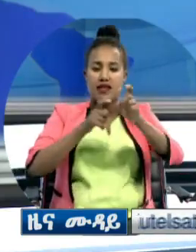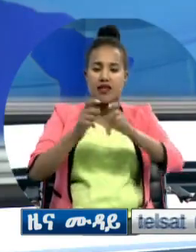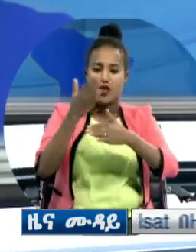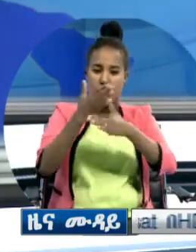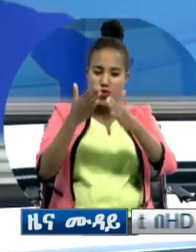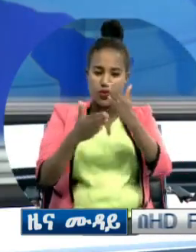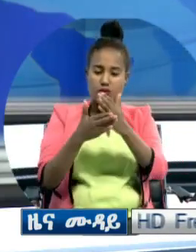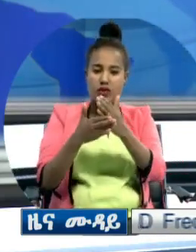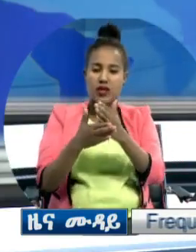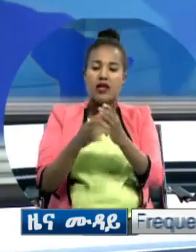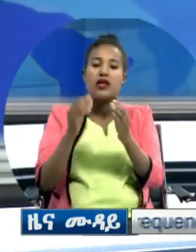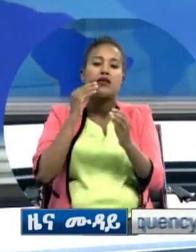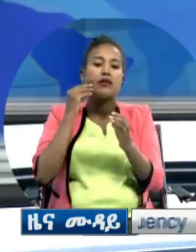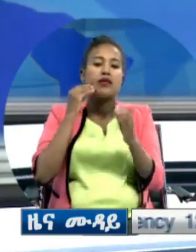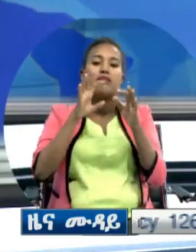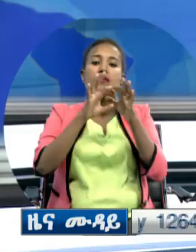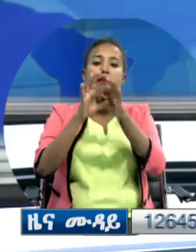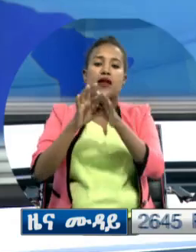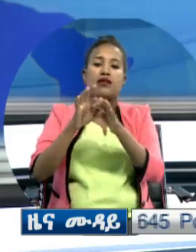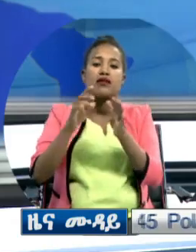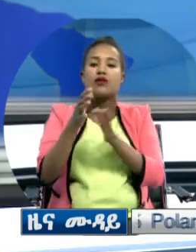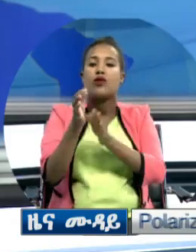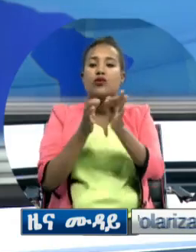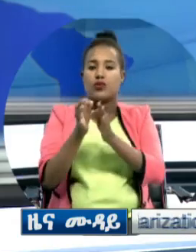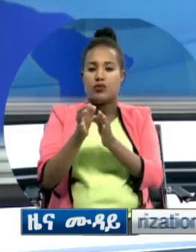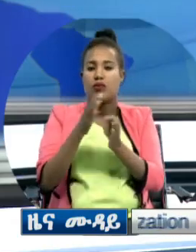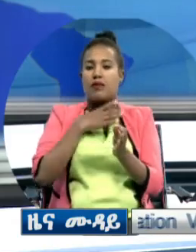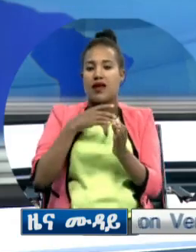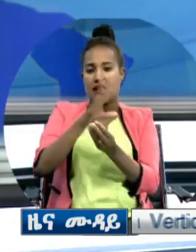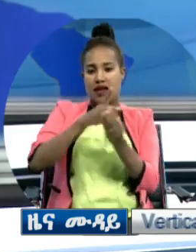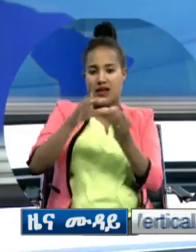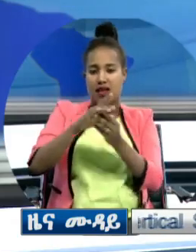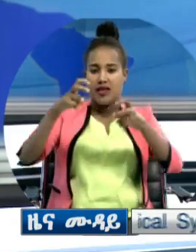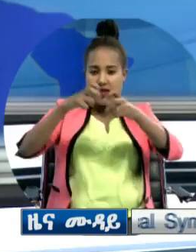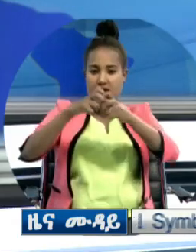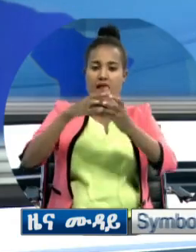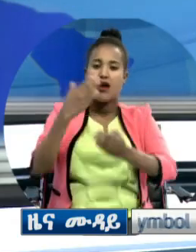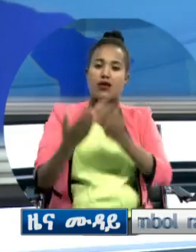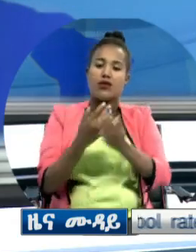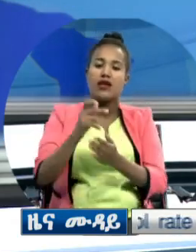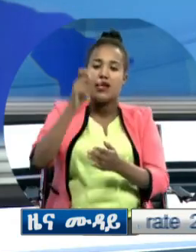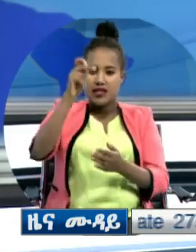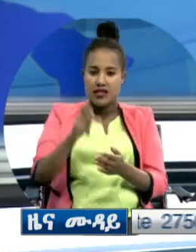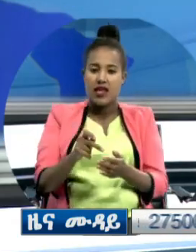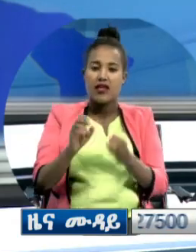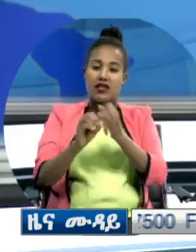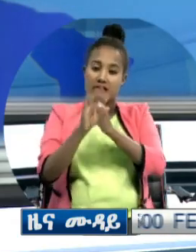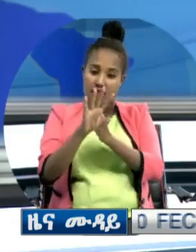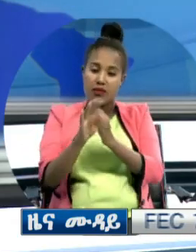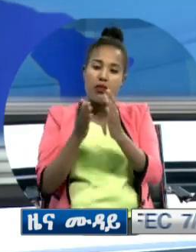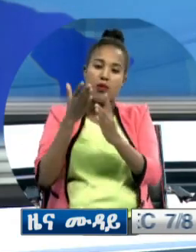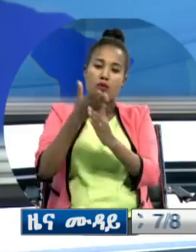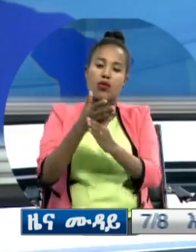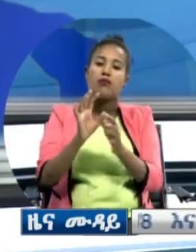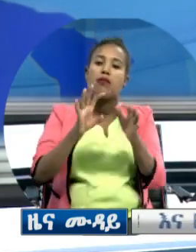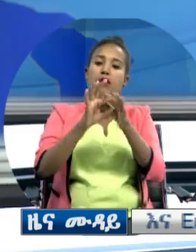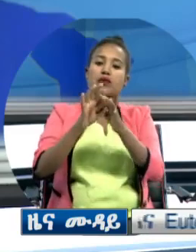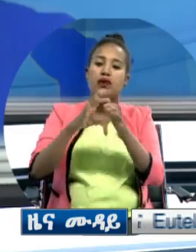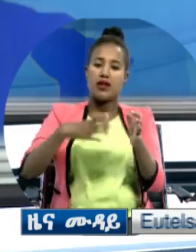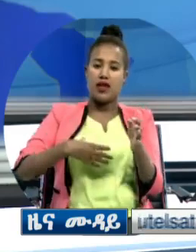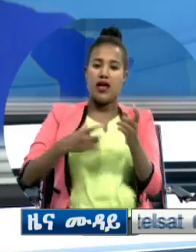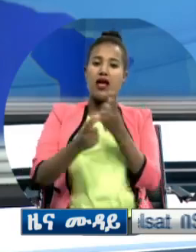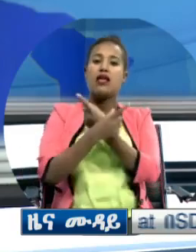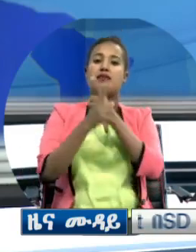የተደራጁ የቤት ማህበራት ገለጹ። በአማራ ክልል ኤሌክትሪክ አገልግሎት የደሴ ዲስትሪክት በበኩሉ የማህበራቱን ቅሬታ